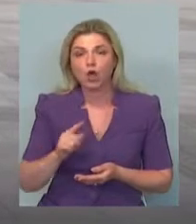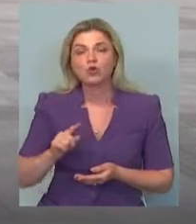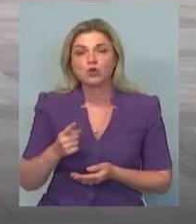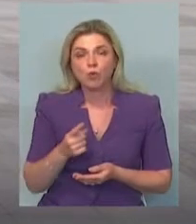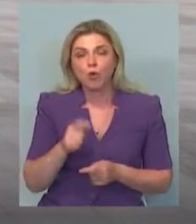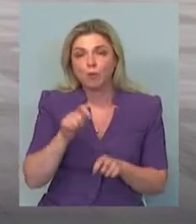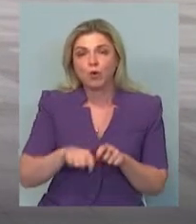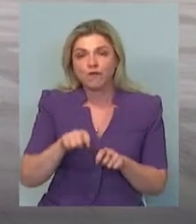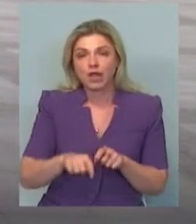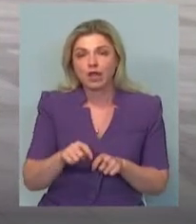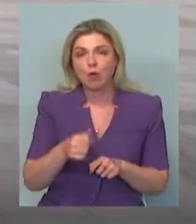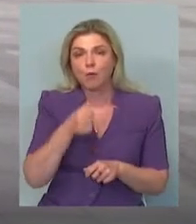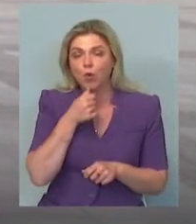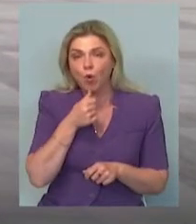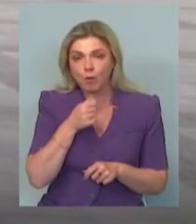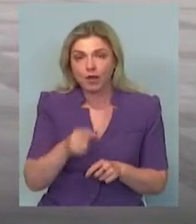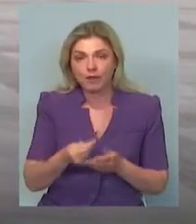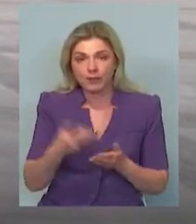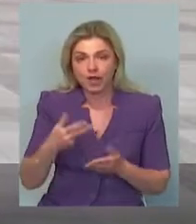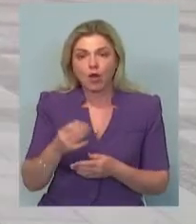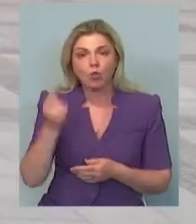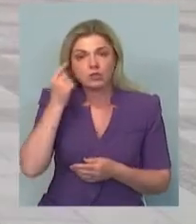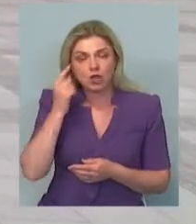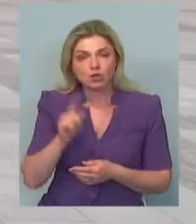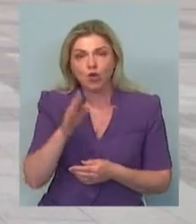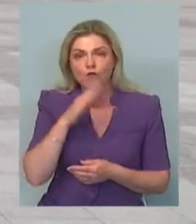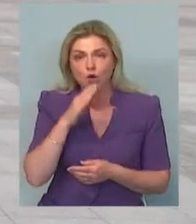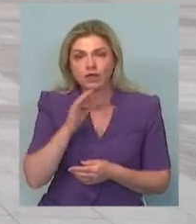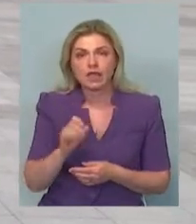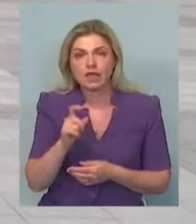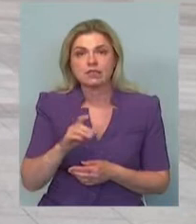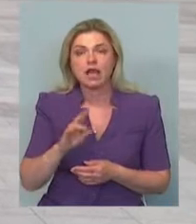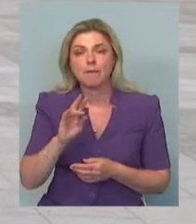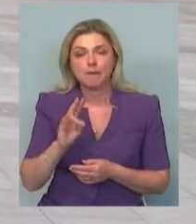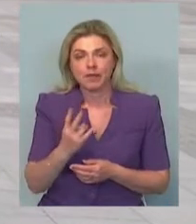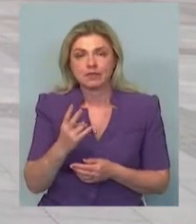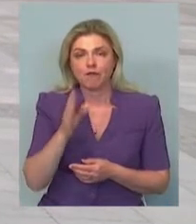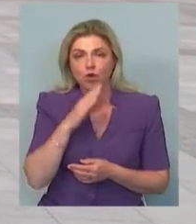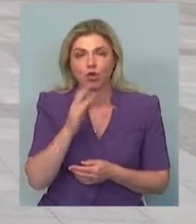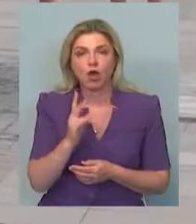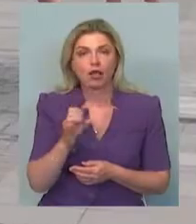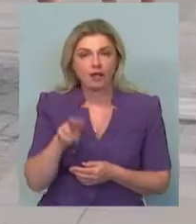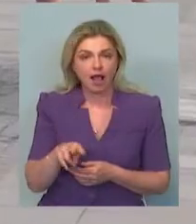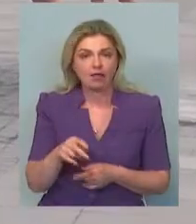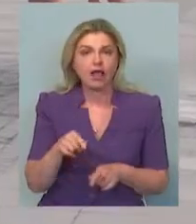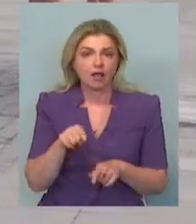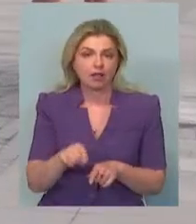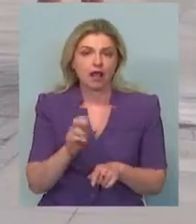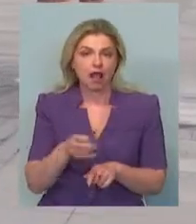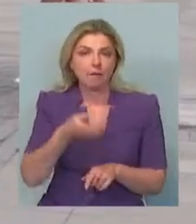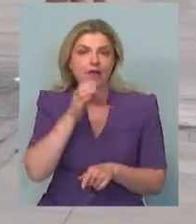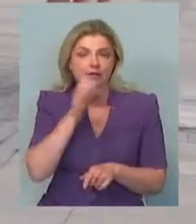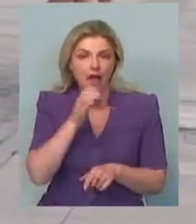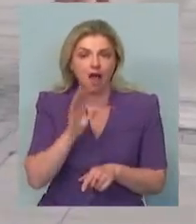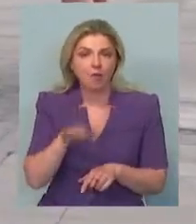Чому проби вирішили взяти? По-перше, ми дізналися, що вода йде з міськводоканалу, тобто вона нібито питна. Плюс ми дізналися,